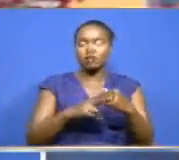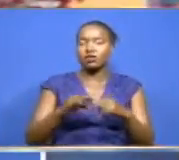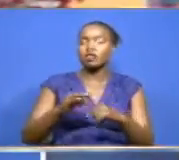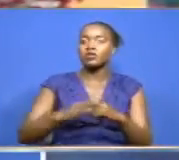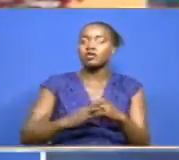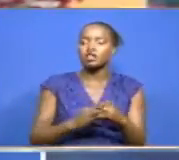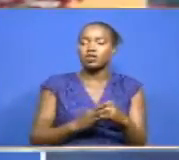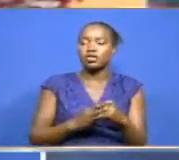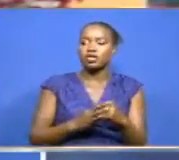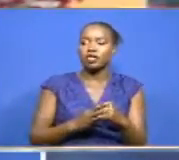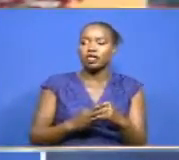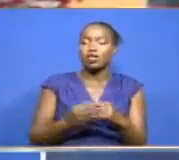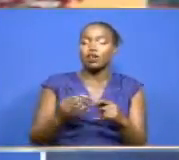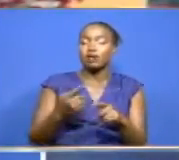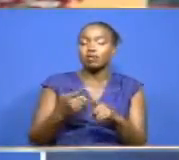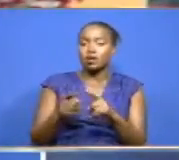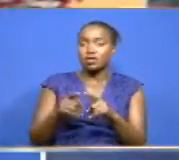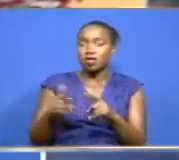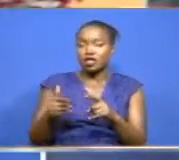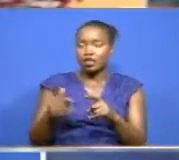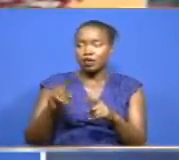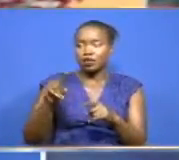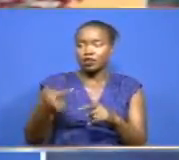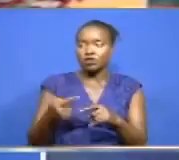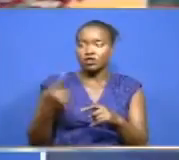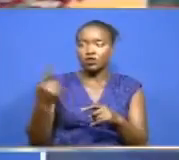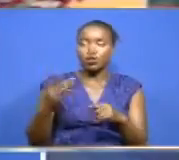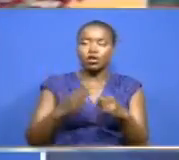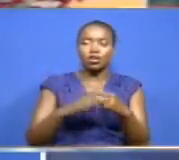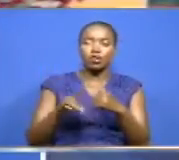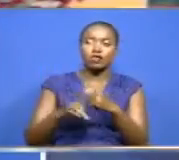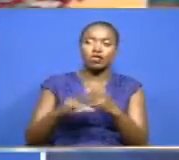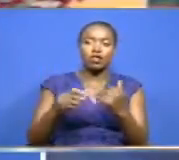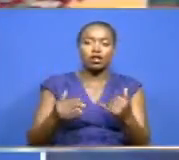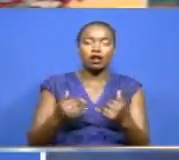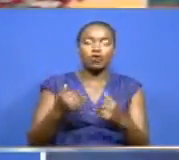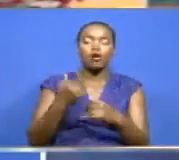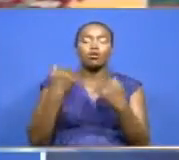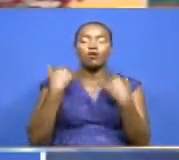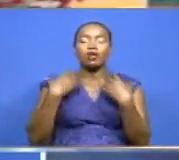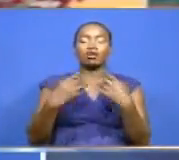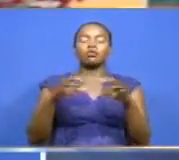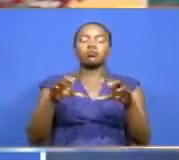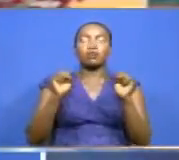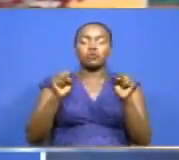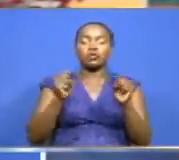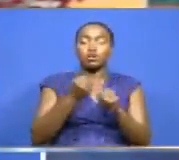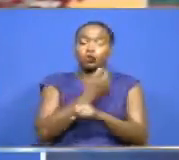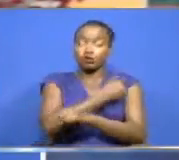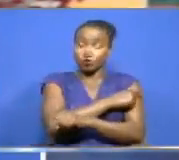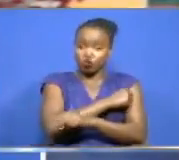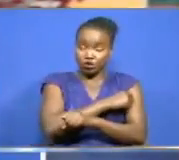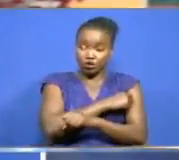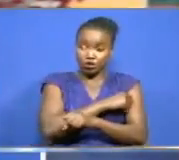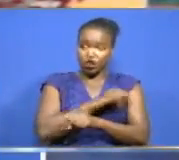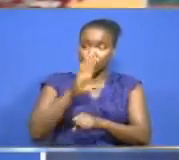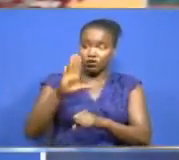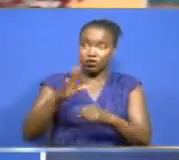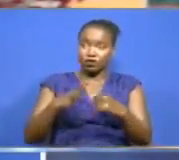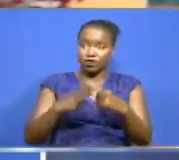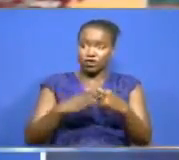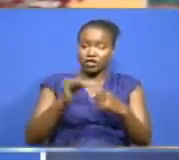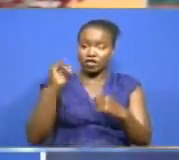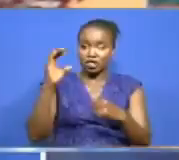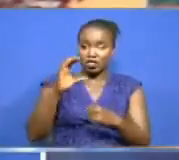49878, ilhali wagonjwa wengine 1191 kwa sasa wamelazwa hospitalini. Wagonjwa 58 wako